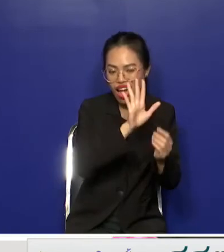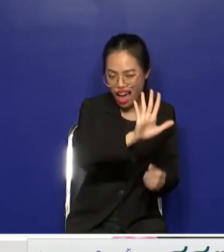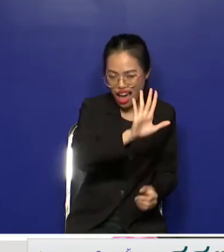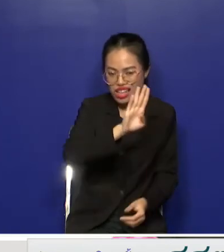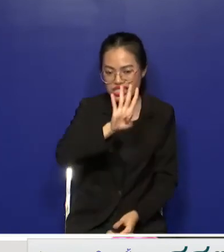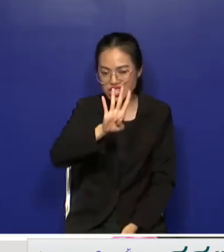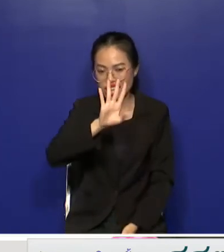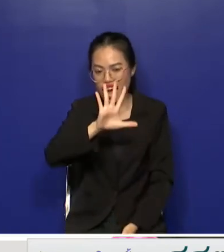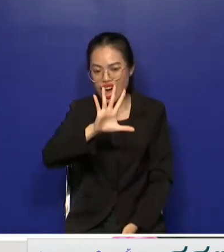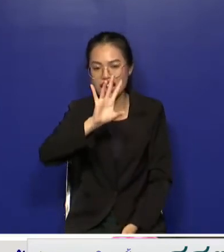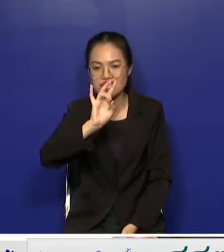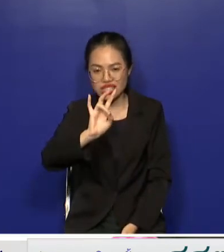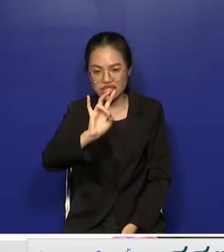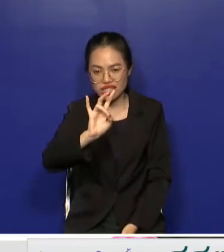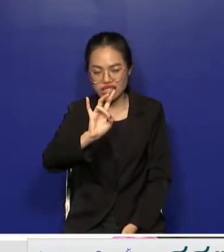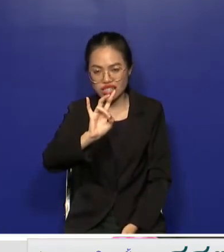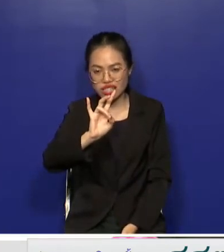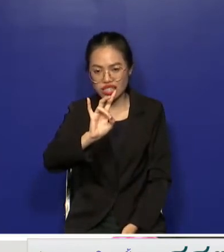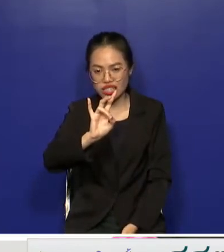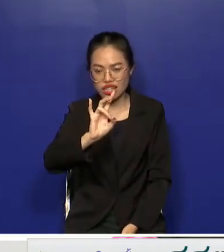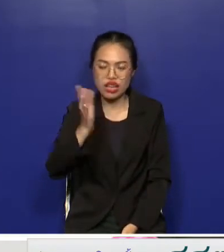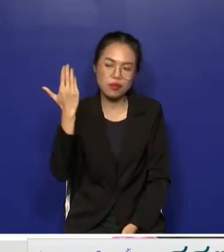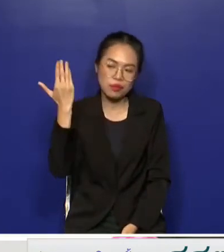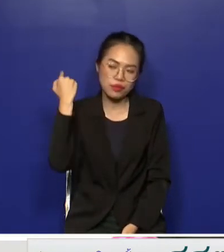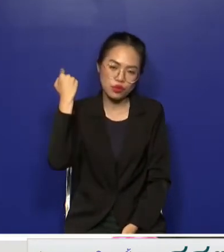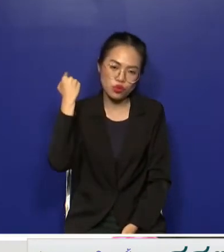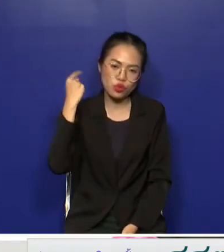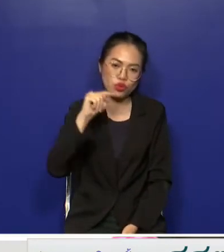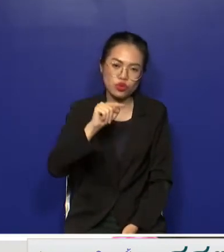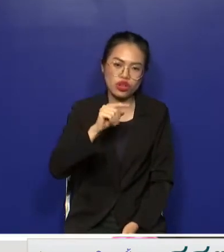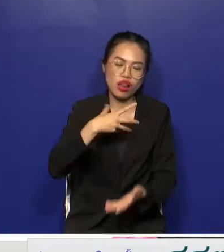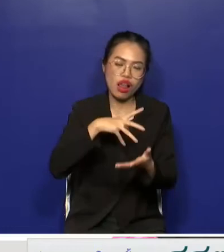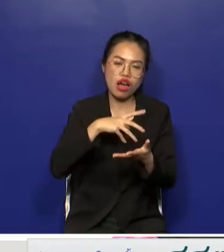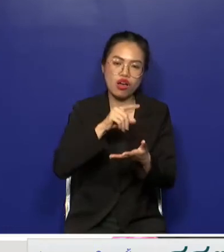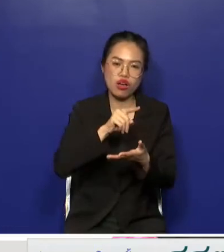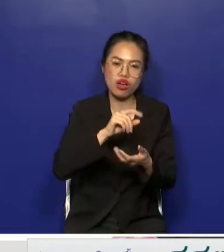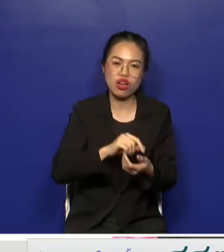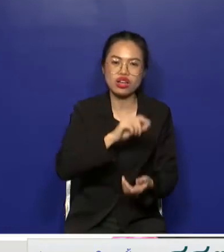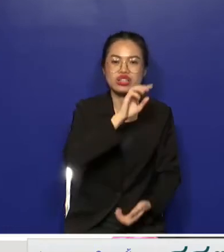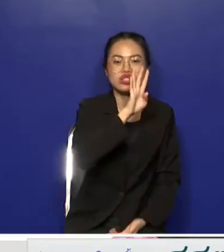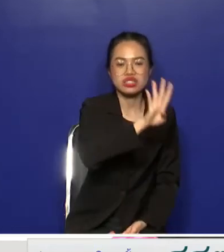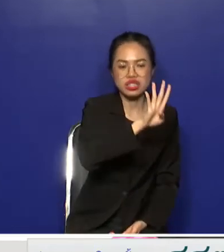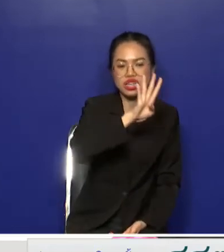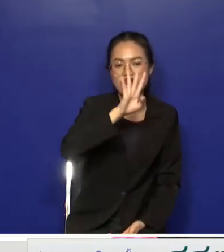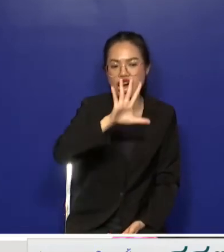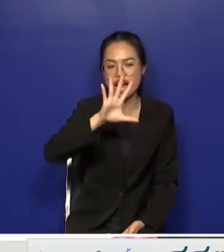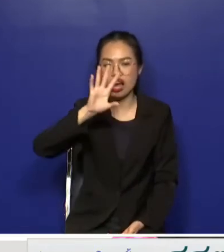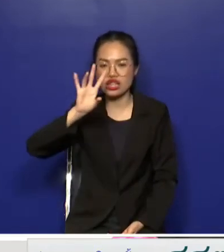4, 5, 7เบอร 6 ไปเอานะครับสมัยดเลือกเปพวกเล็ 1, 2, 3, 4, 5, 64, 5, 7